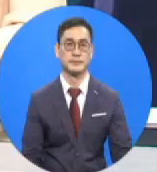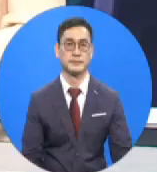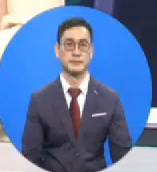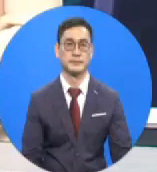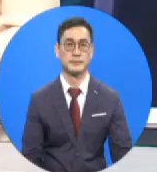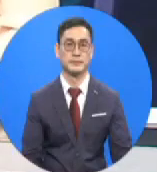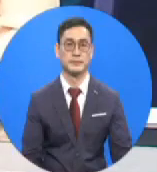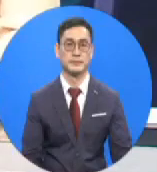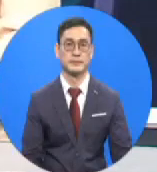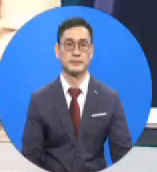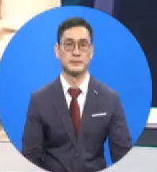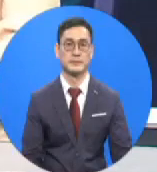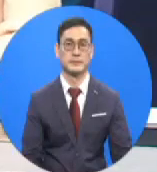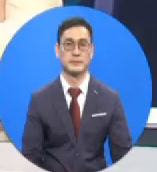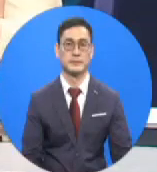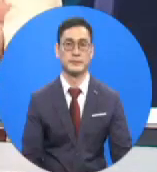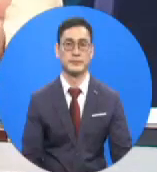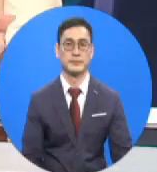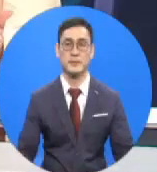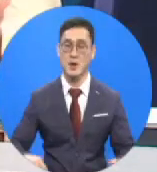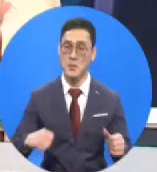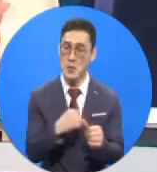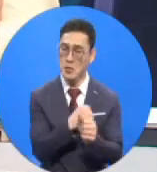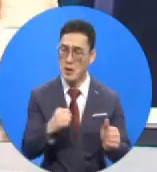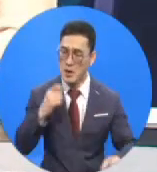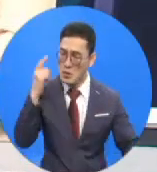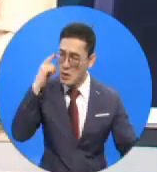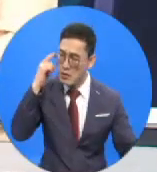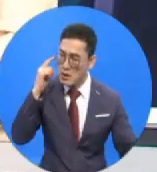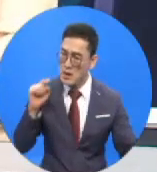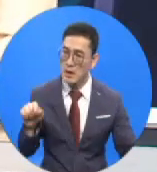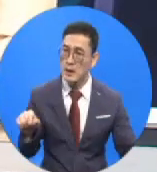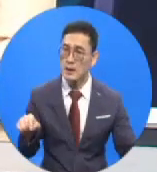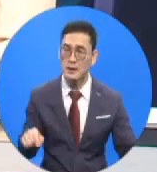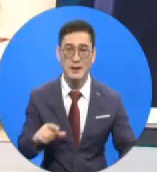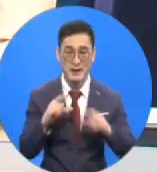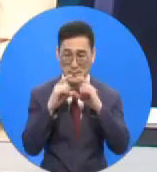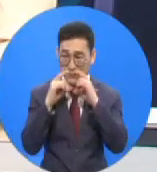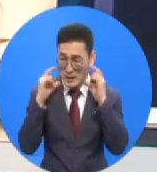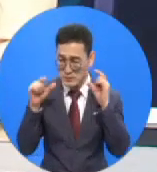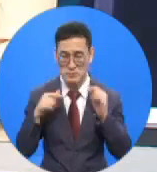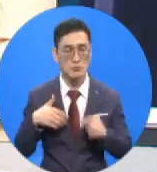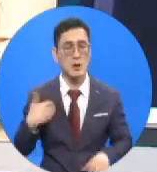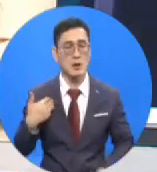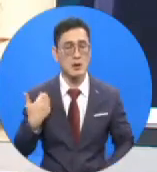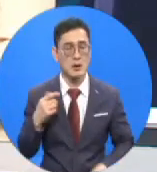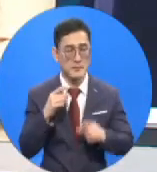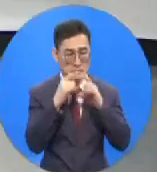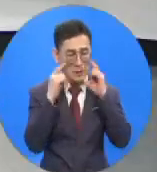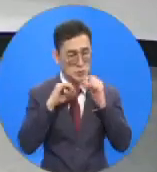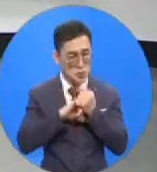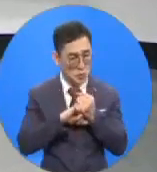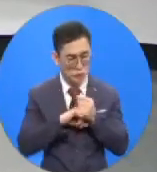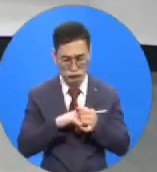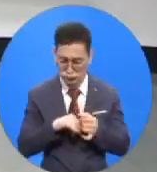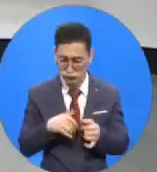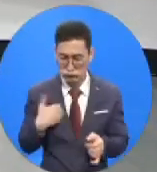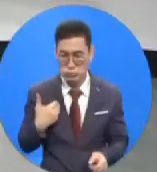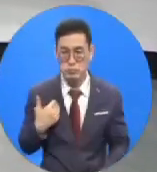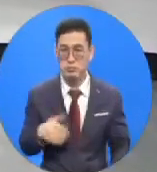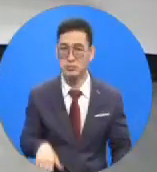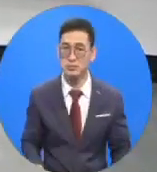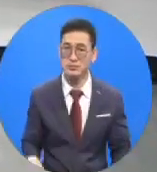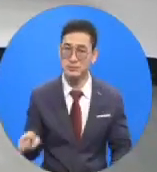4 위한 니모 보신 것처럼 폭행을 왜 했냐 는 기자의 질문에 마스크를 써야 하는지 몰랐다 이런 대답을 하고 있어요 걔네